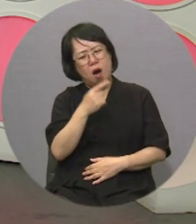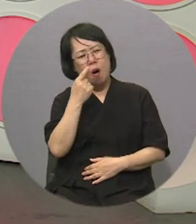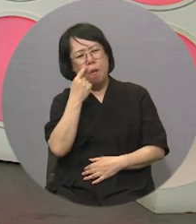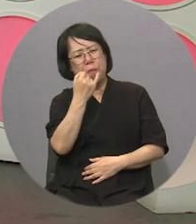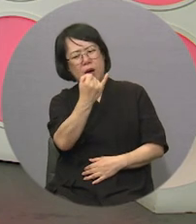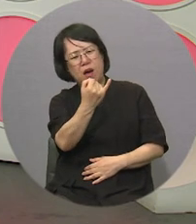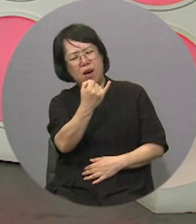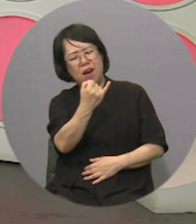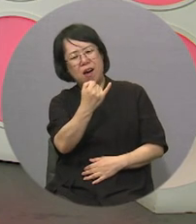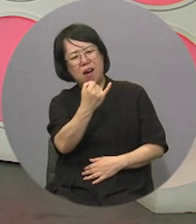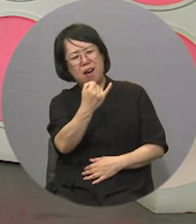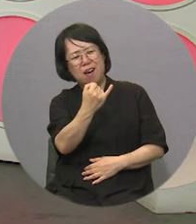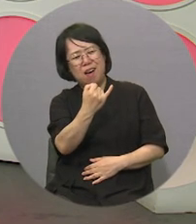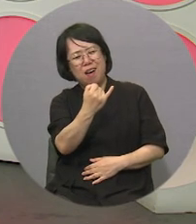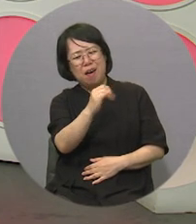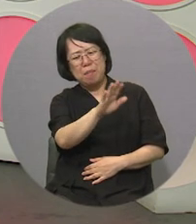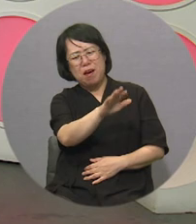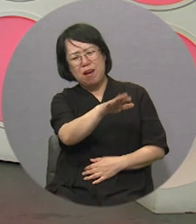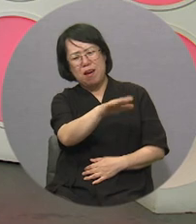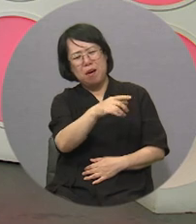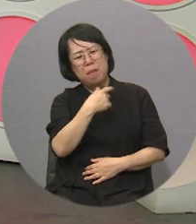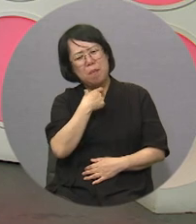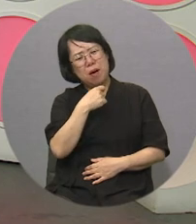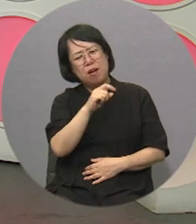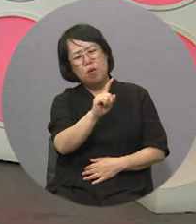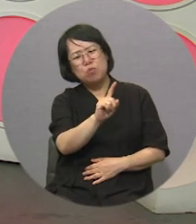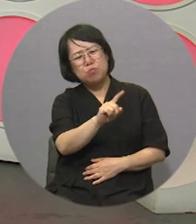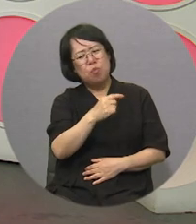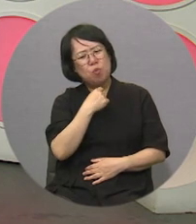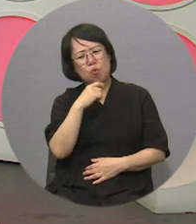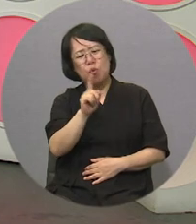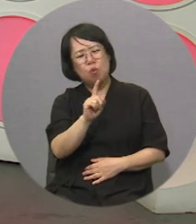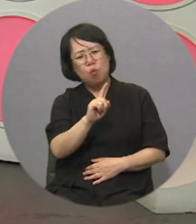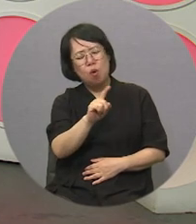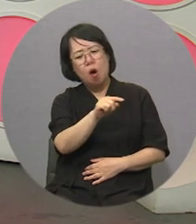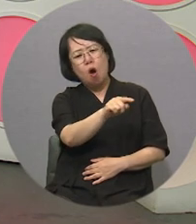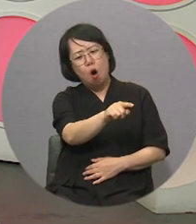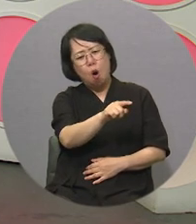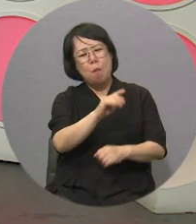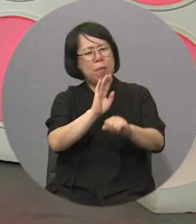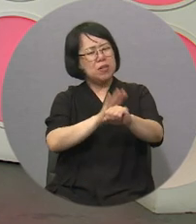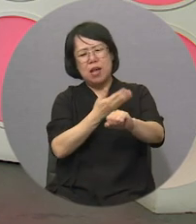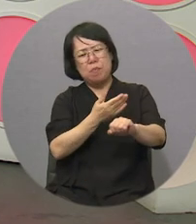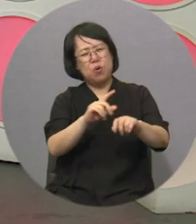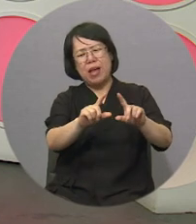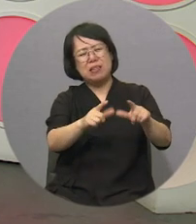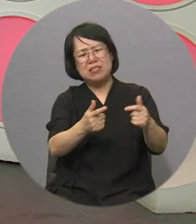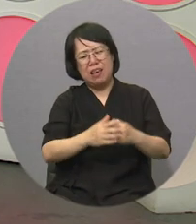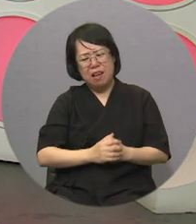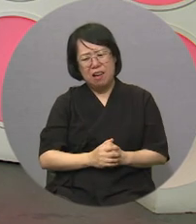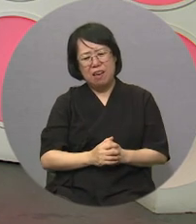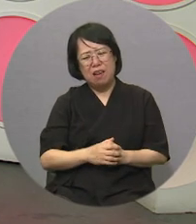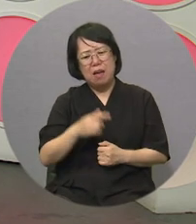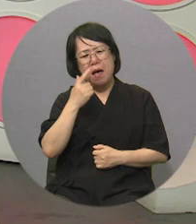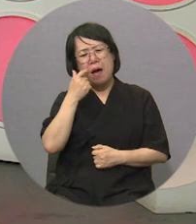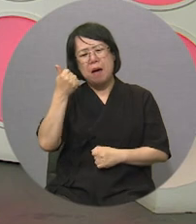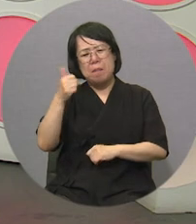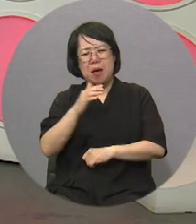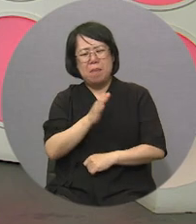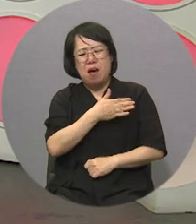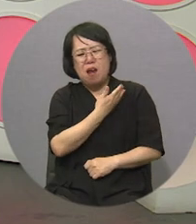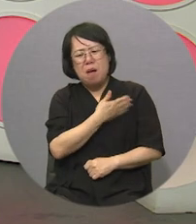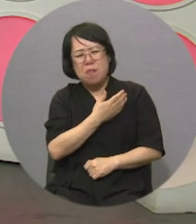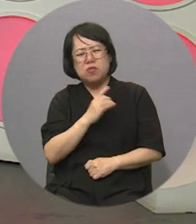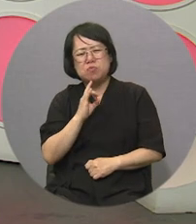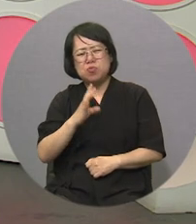엄마에게 엄마 그때 엄마가 예쁘지 않아서 그런 일이 생긴게 아니야라고 말해